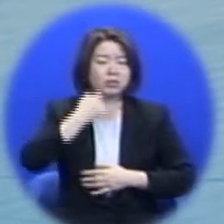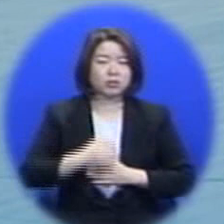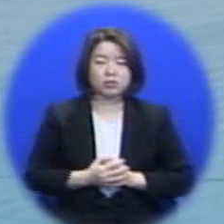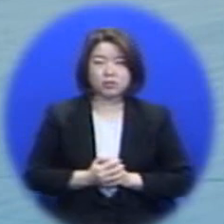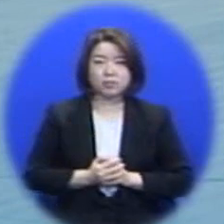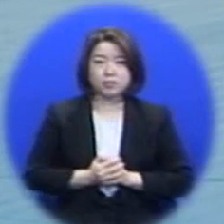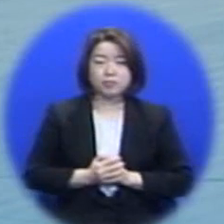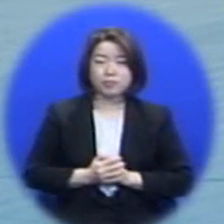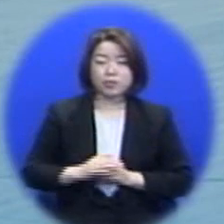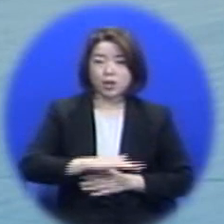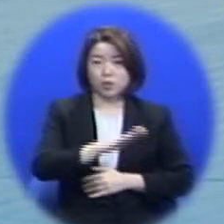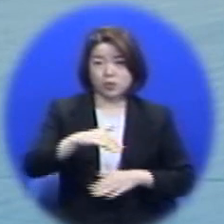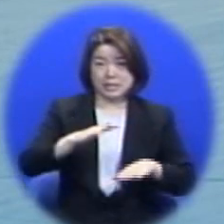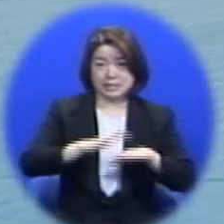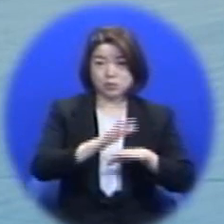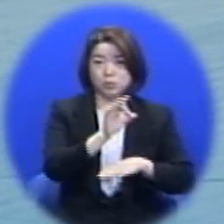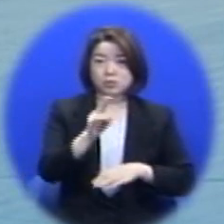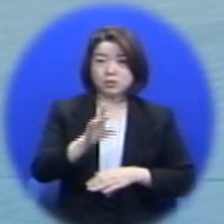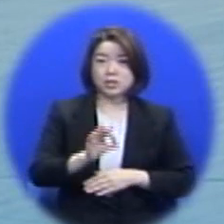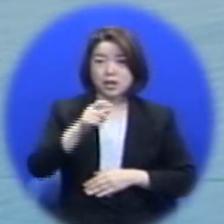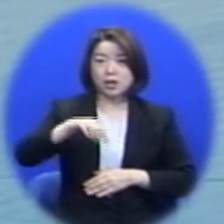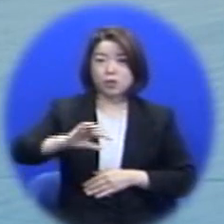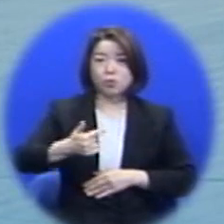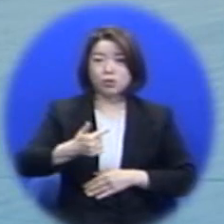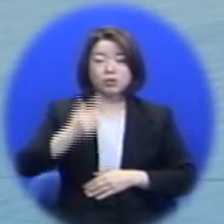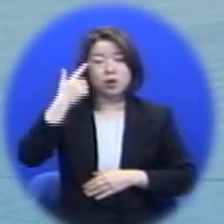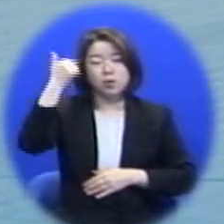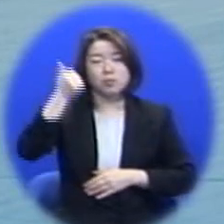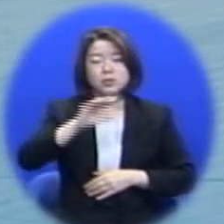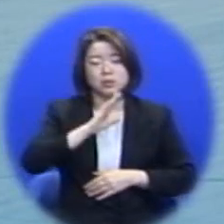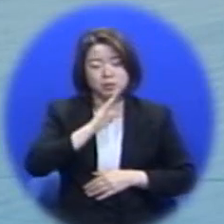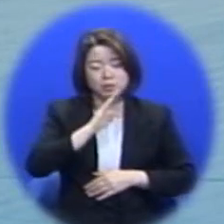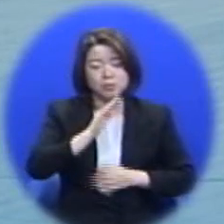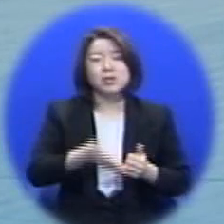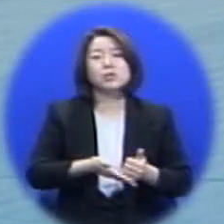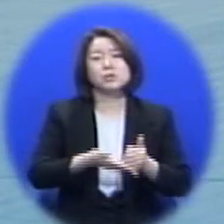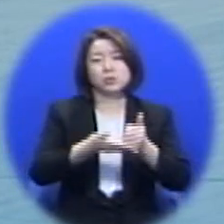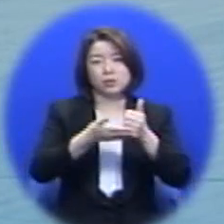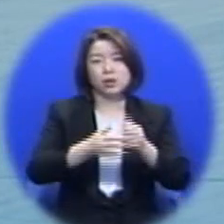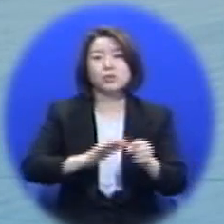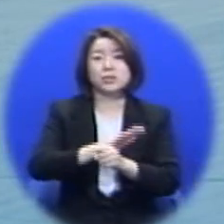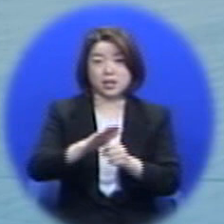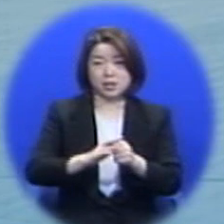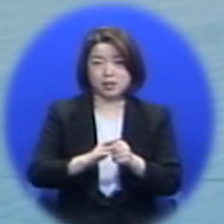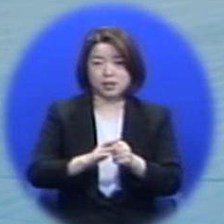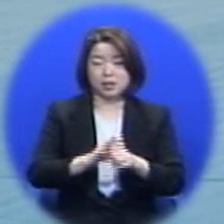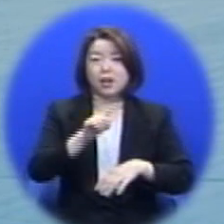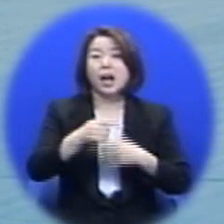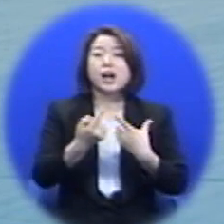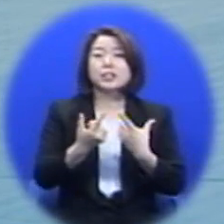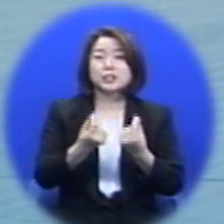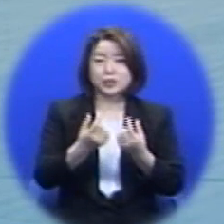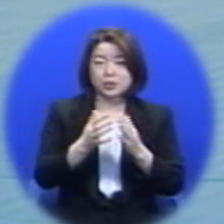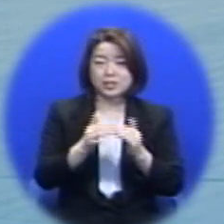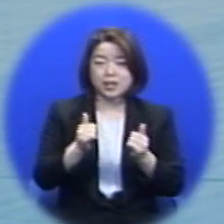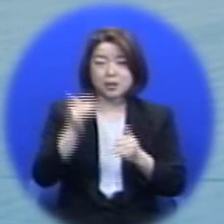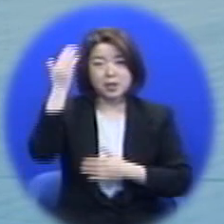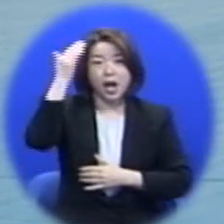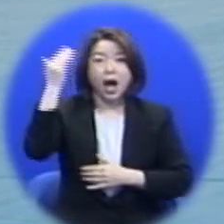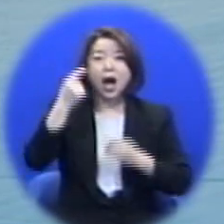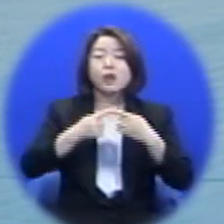우리는 손양원 목사님을 참 존경하고 사랑합니다. 그런 분이 우리 한국교회에 계셨다는 것